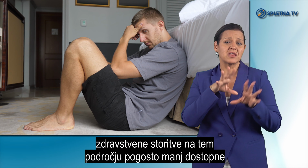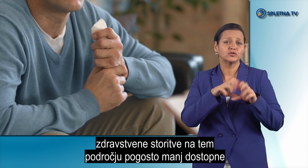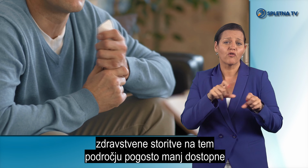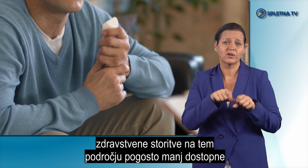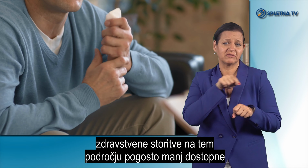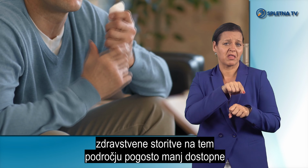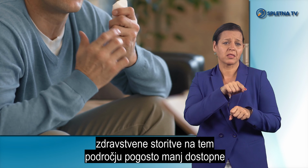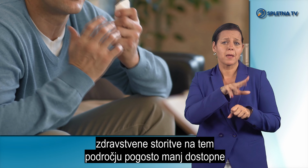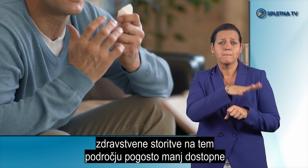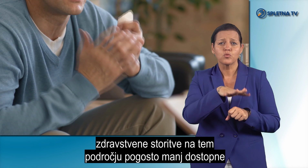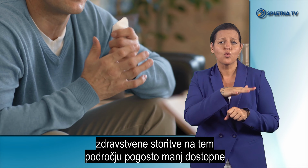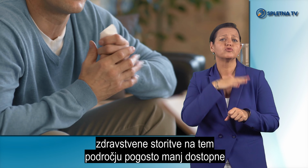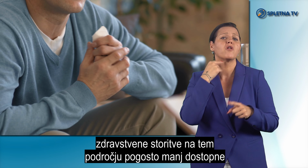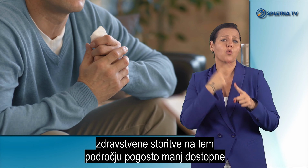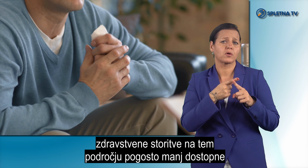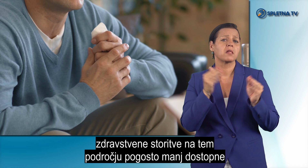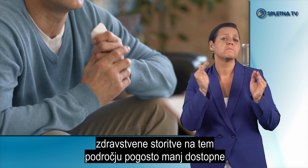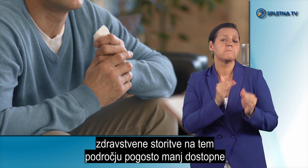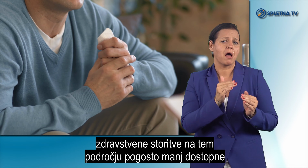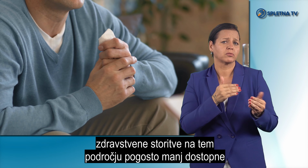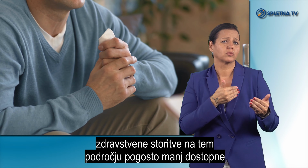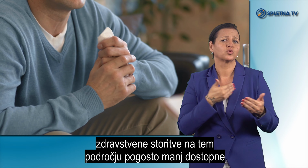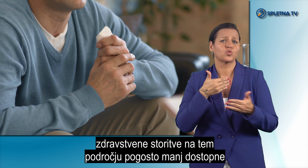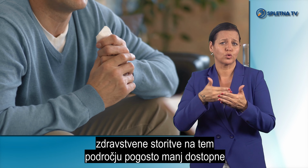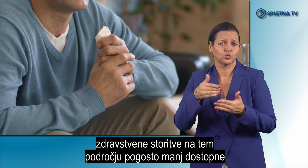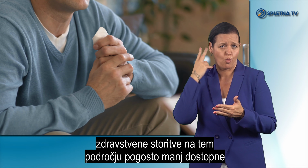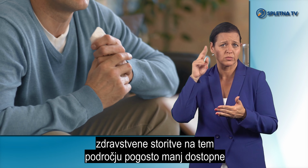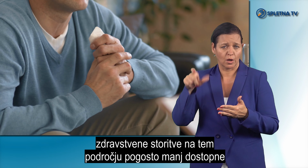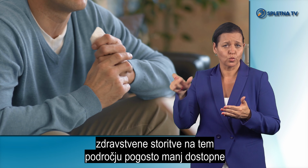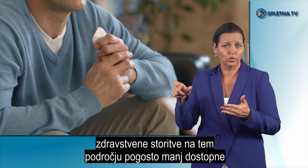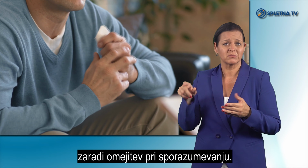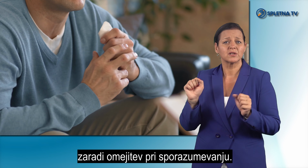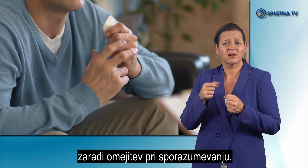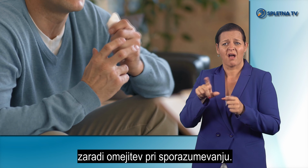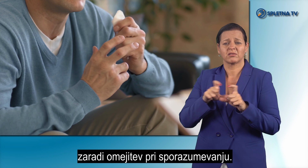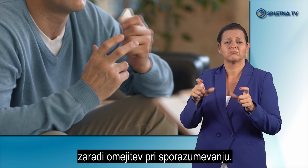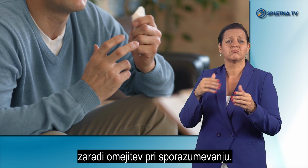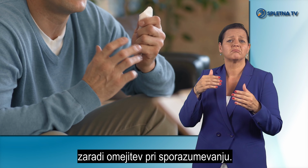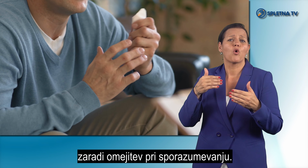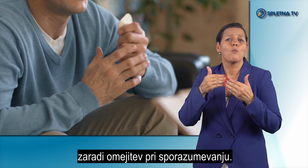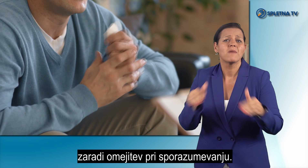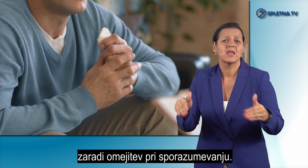tem področju pogosto manj dostopne zaradi omejitev pri sporazumevanju.